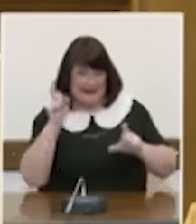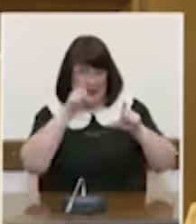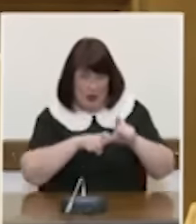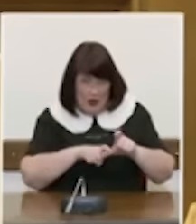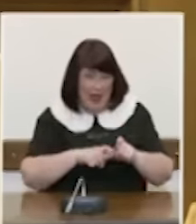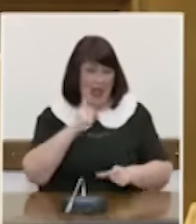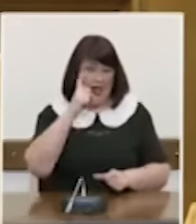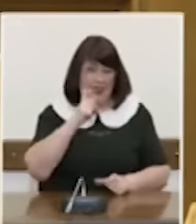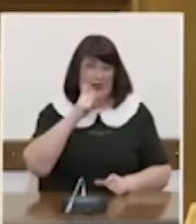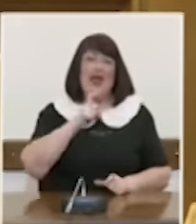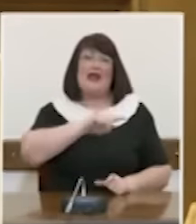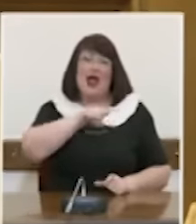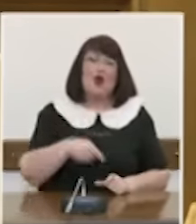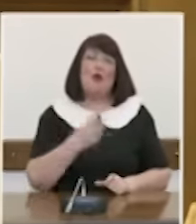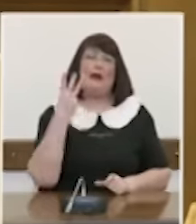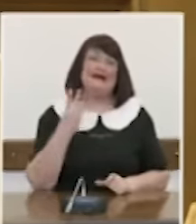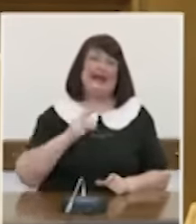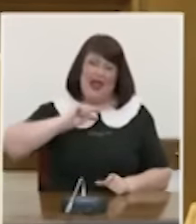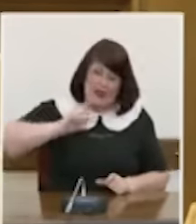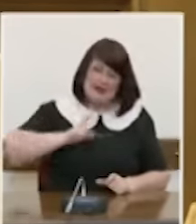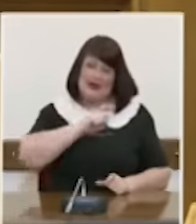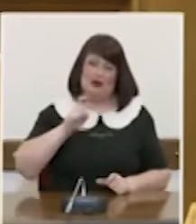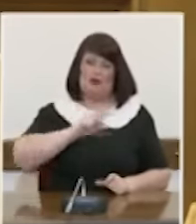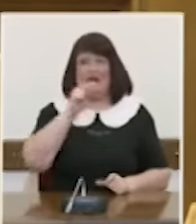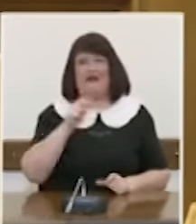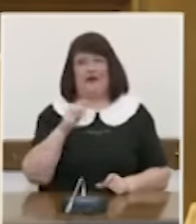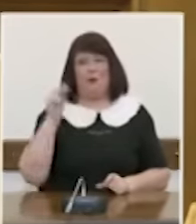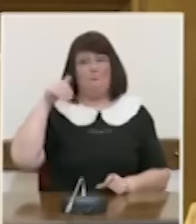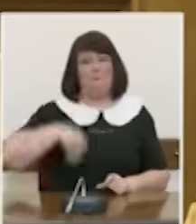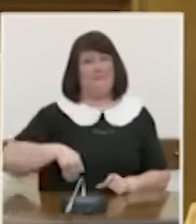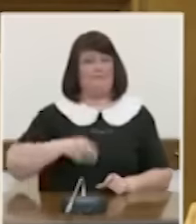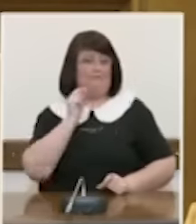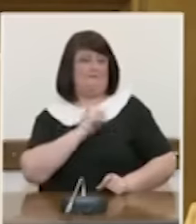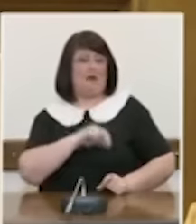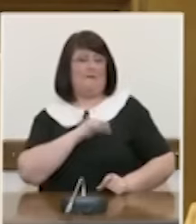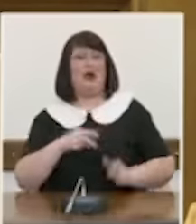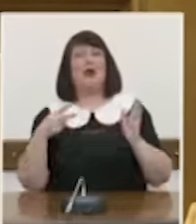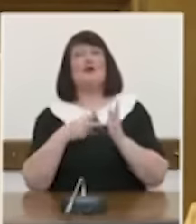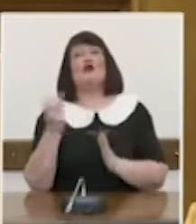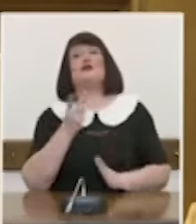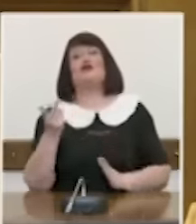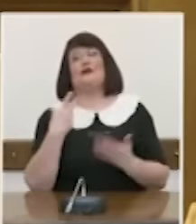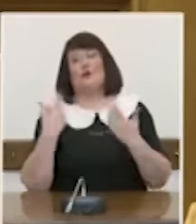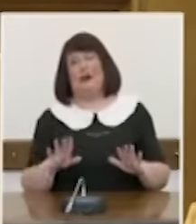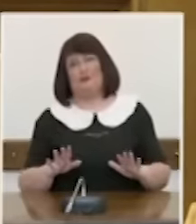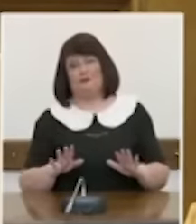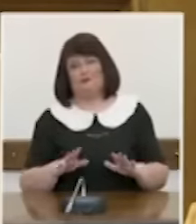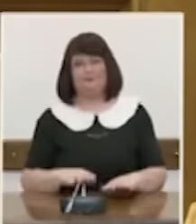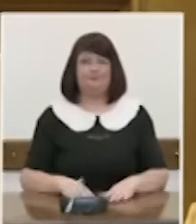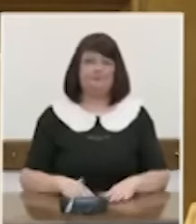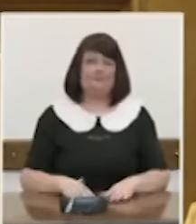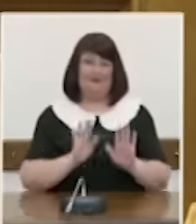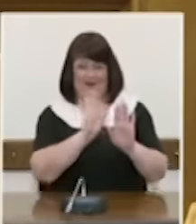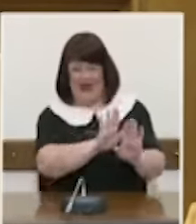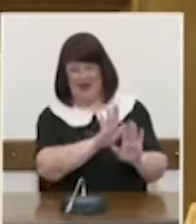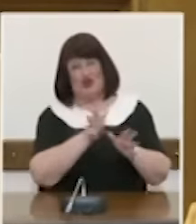10,3 δισεκατομμύρια ευρώ που τσέπωσαν το 2022. Και αφήστε την κοροϊδία